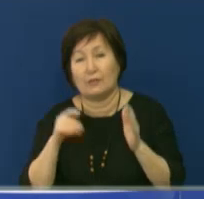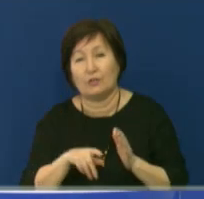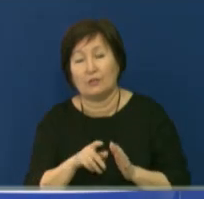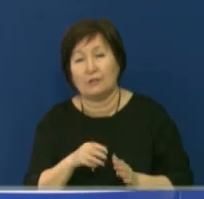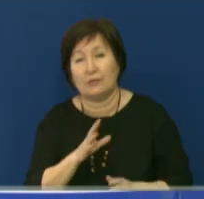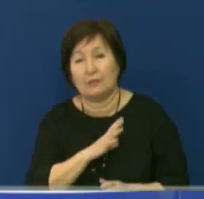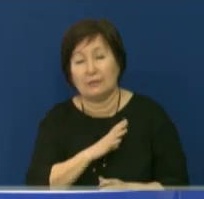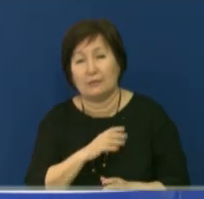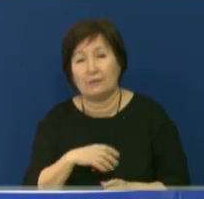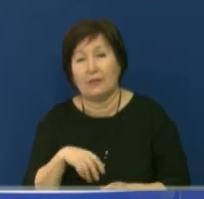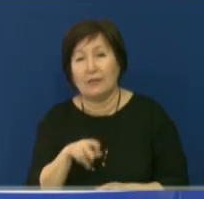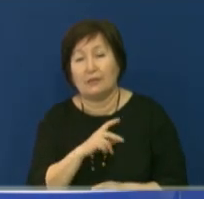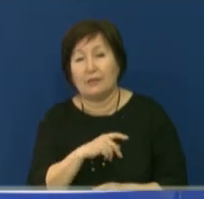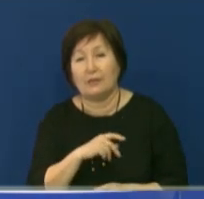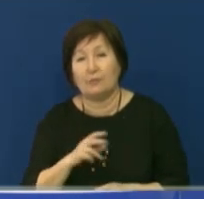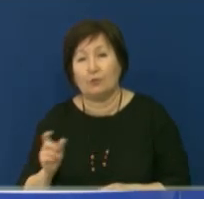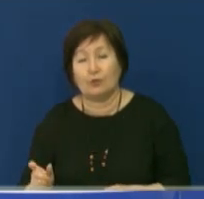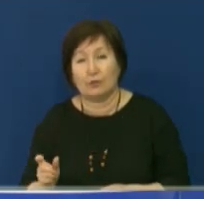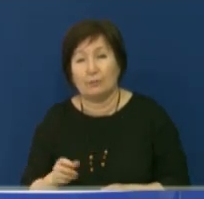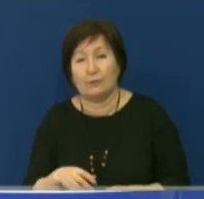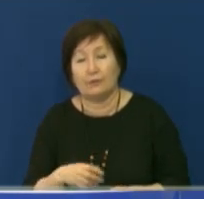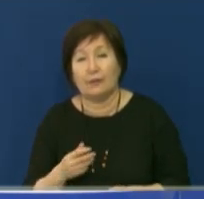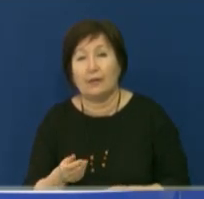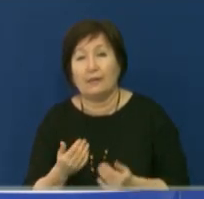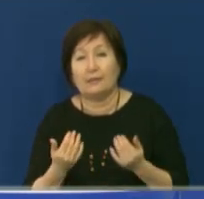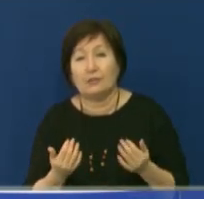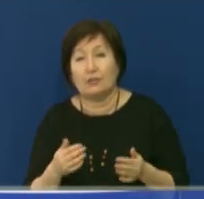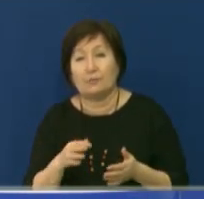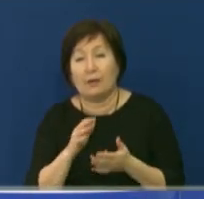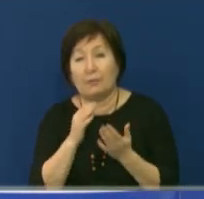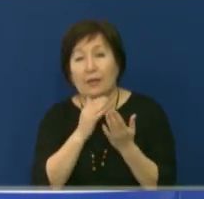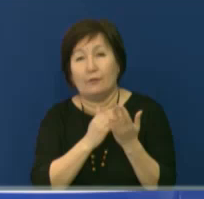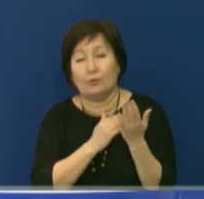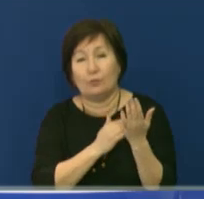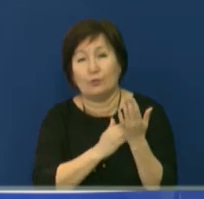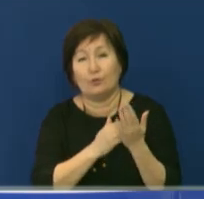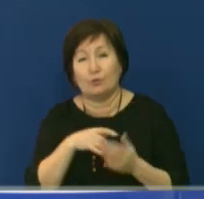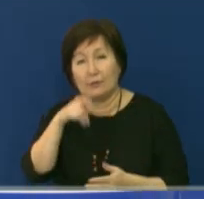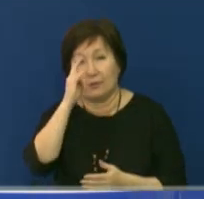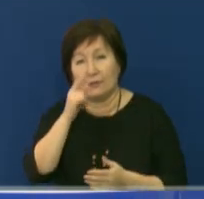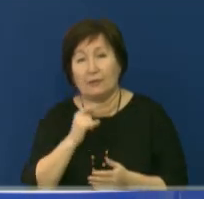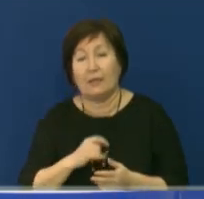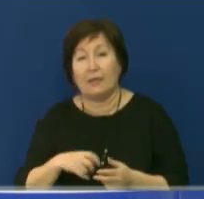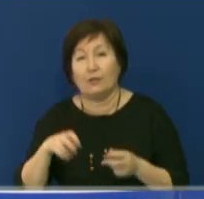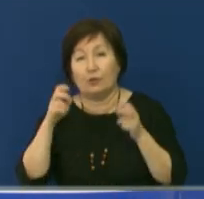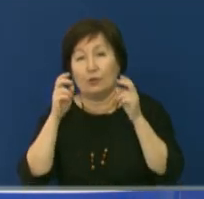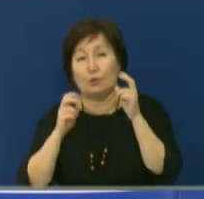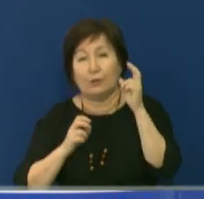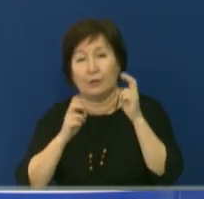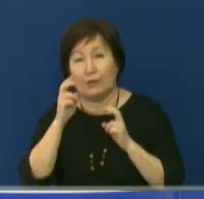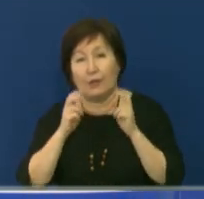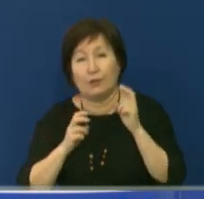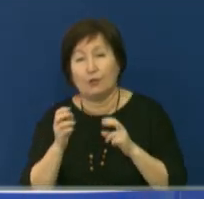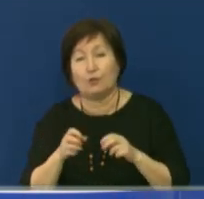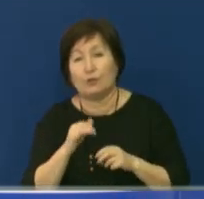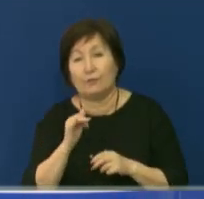жылы пайдалана бастайды деп жоспарланған. Ауыл ел бесігі жобасы аясында Қазақстан Республикасы индустрия және инфрақұрылымдық даму